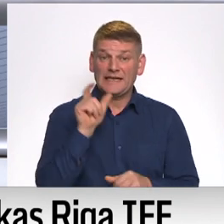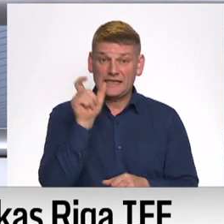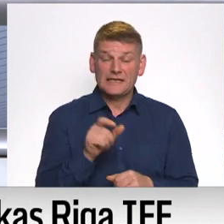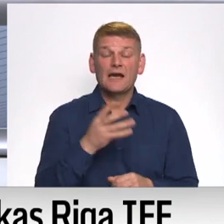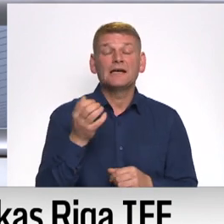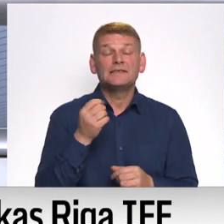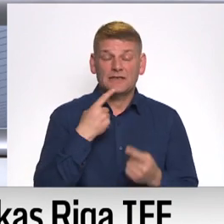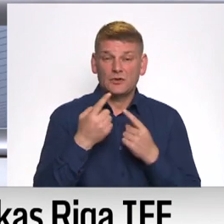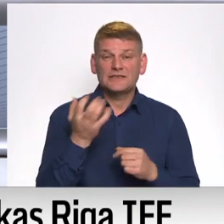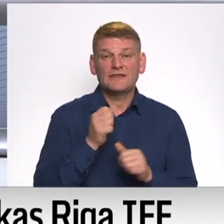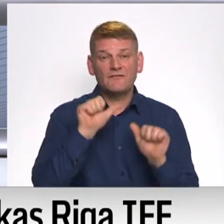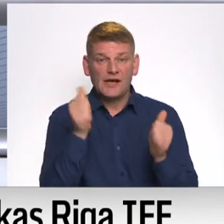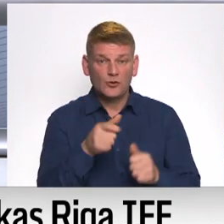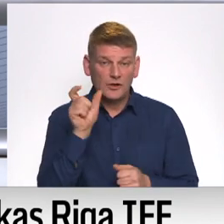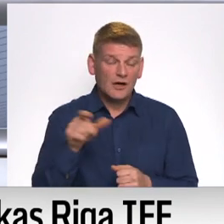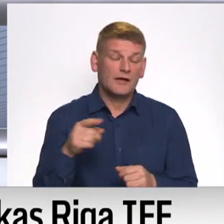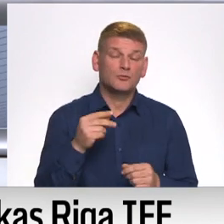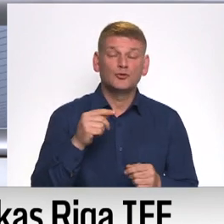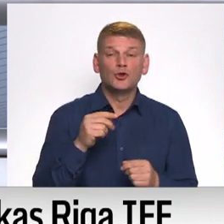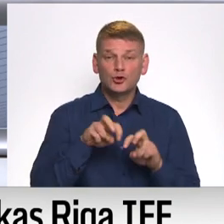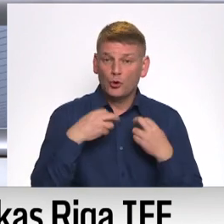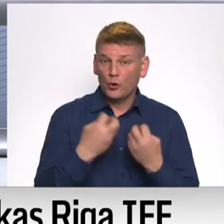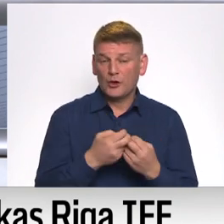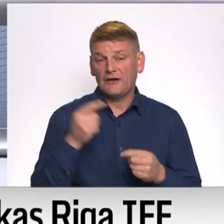kino veidotājiem, festivāla žūriju un viesiem un būs